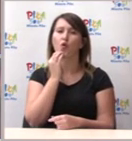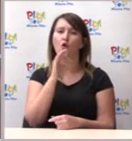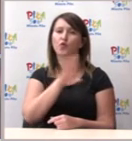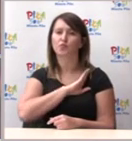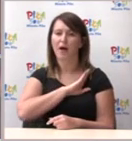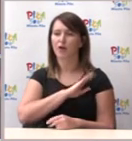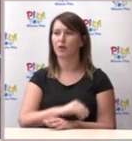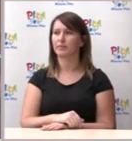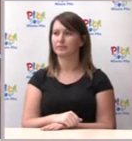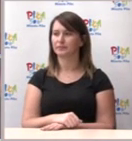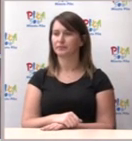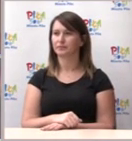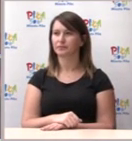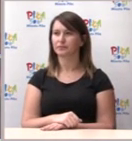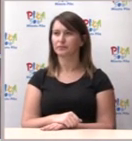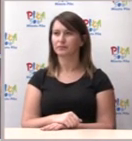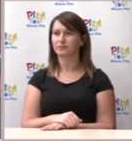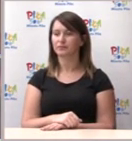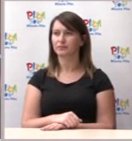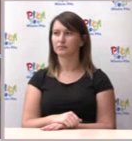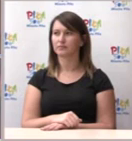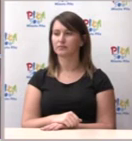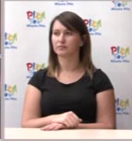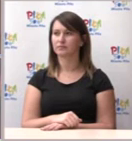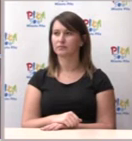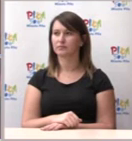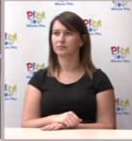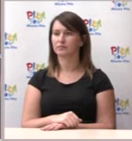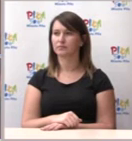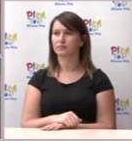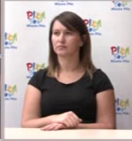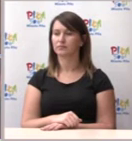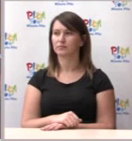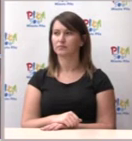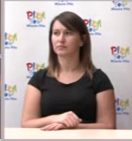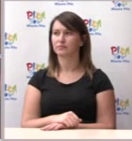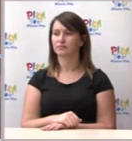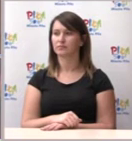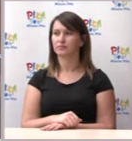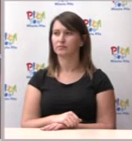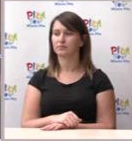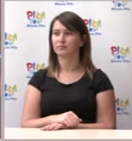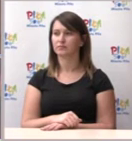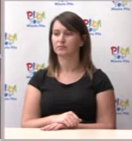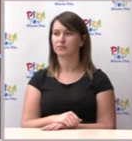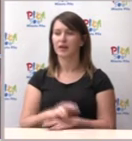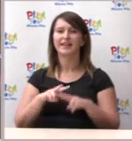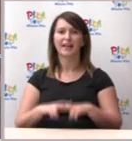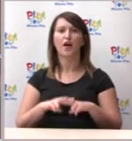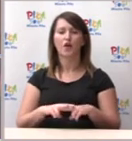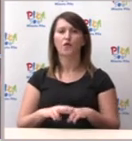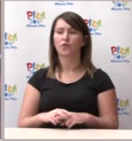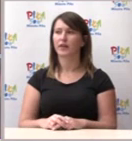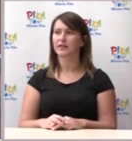od lat i promuje młode talenty literackie już od 25 lat. Poproszę w